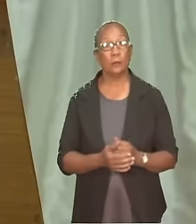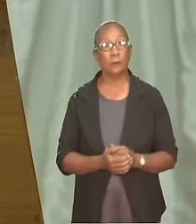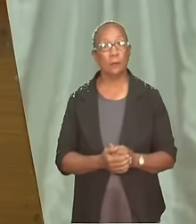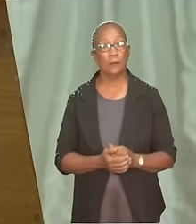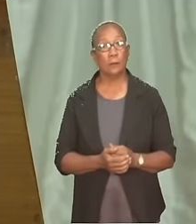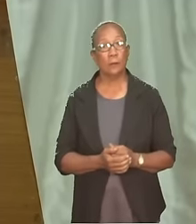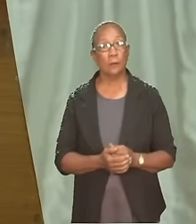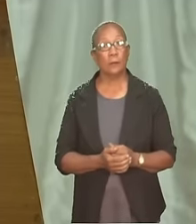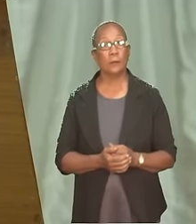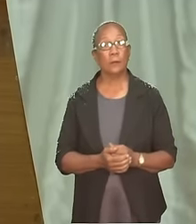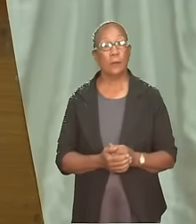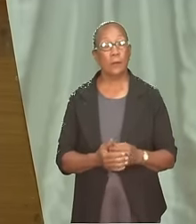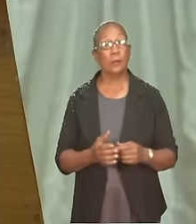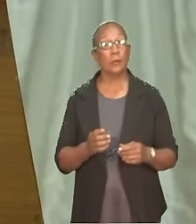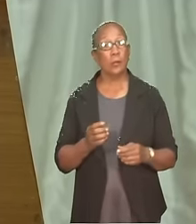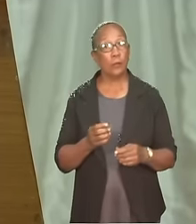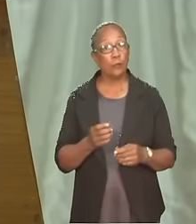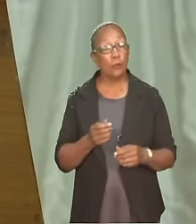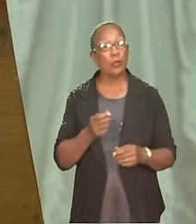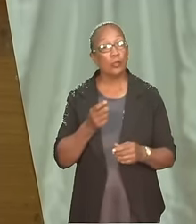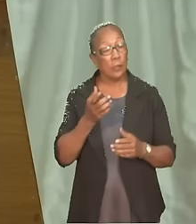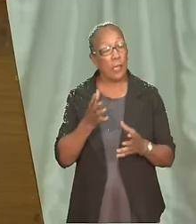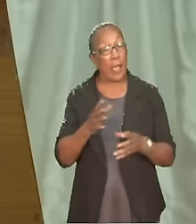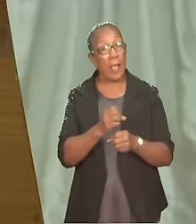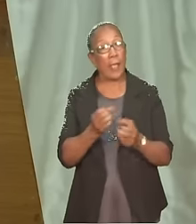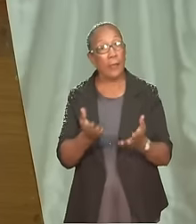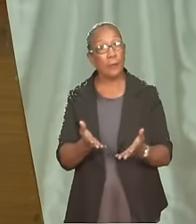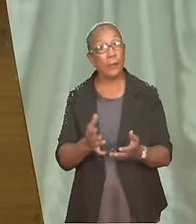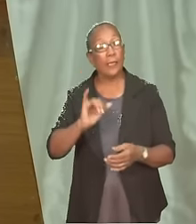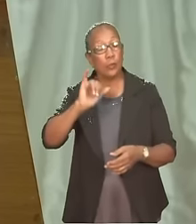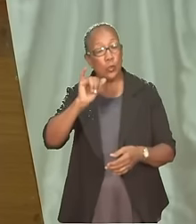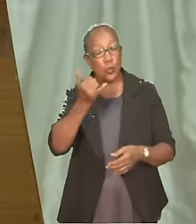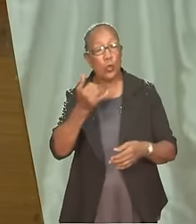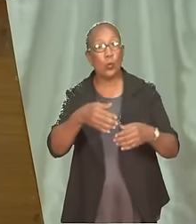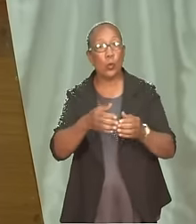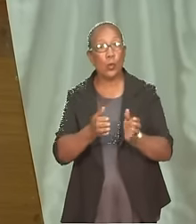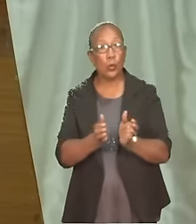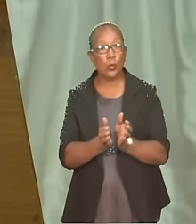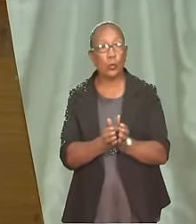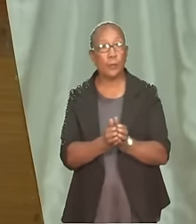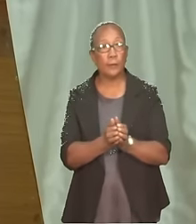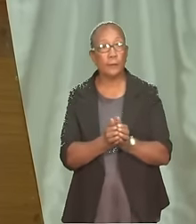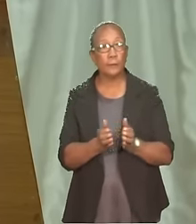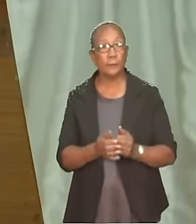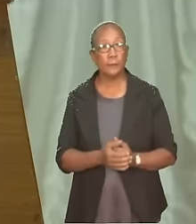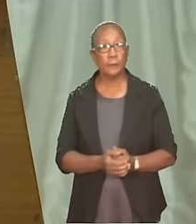zorg dragen dat ook nieuwe groepen hierbij